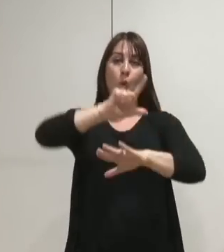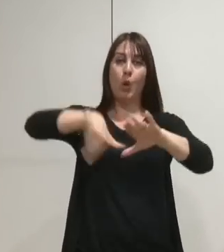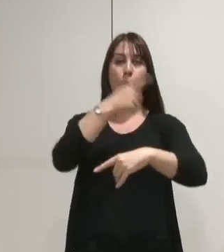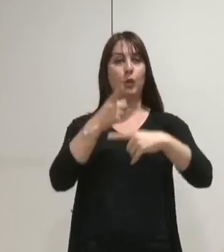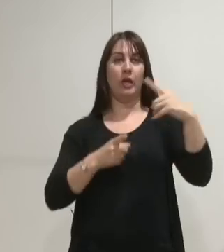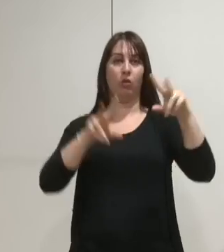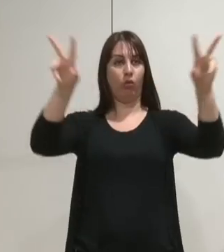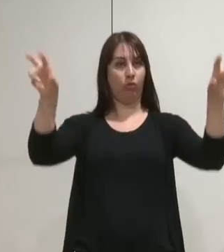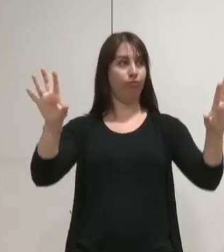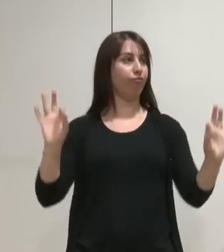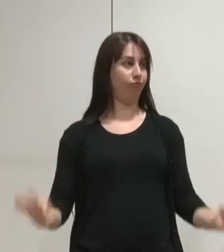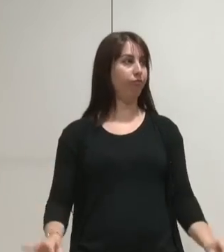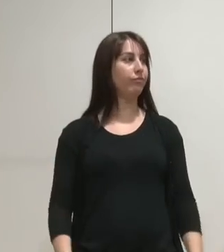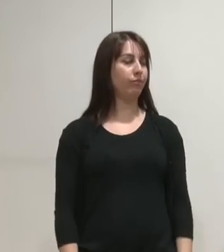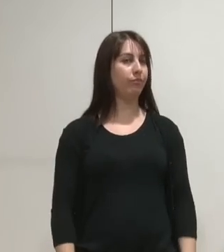dossier